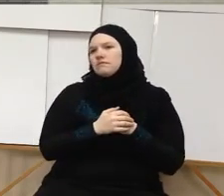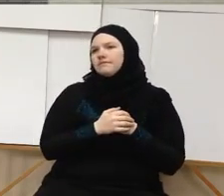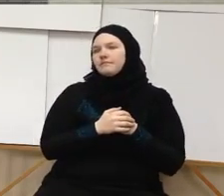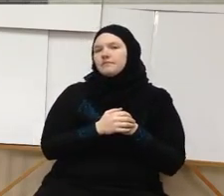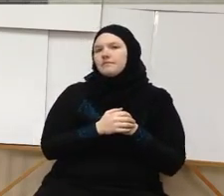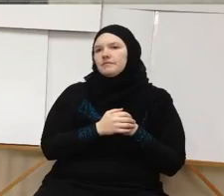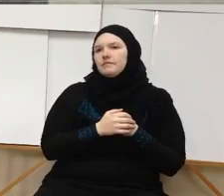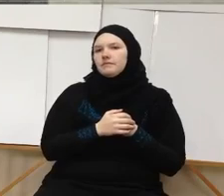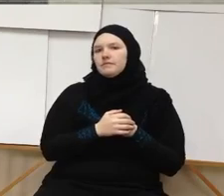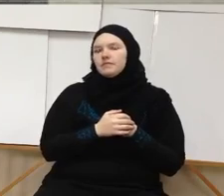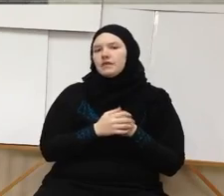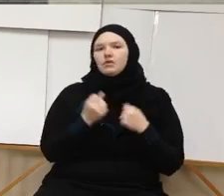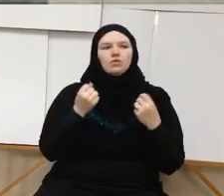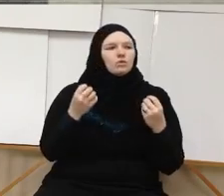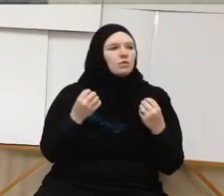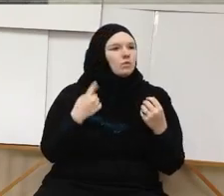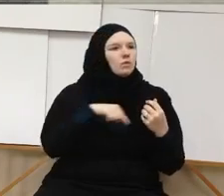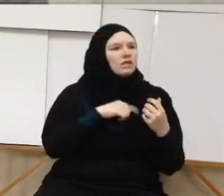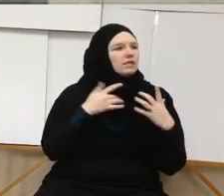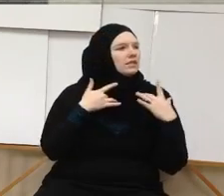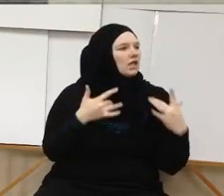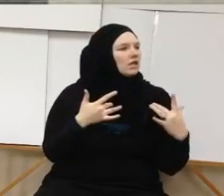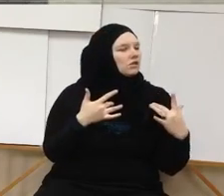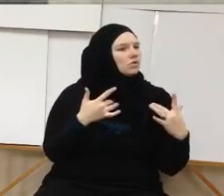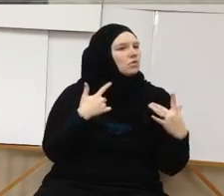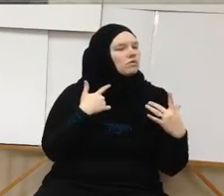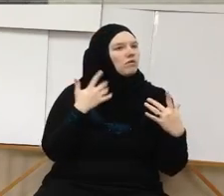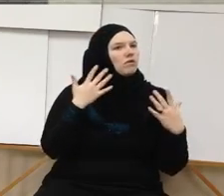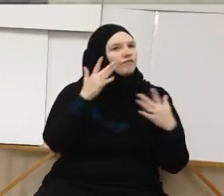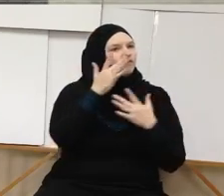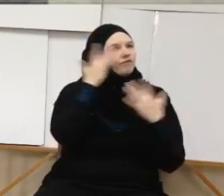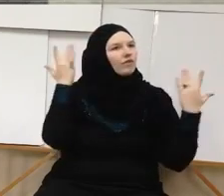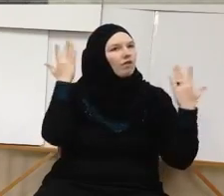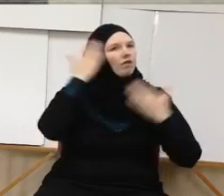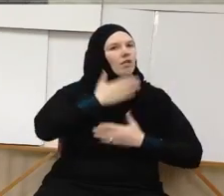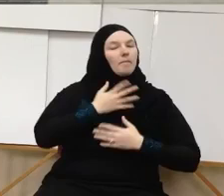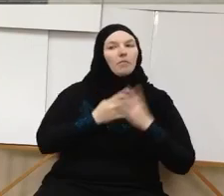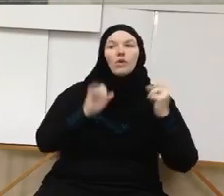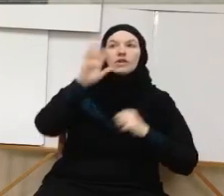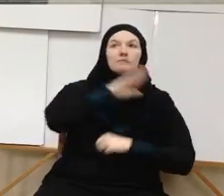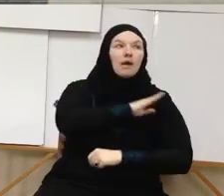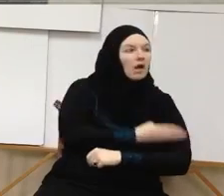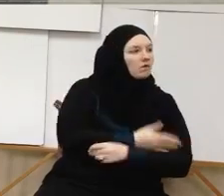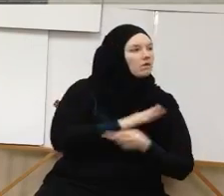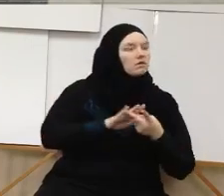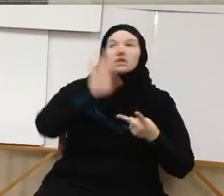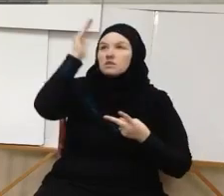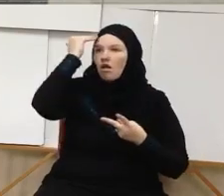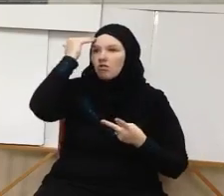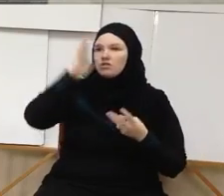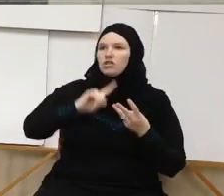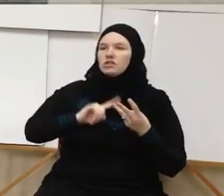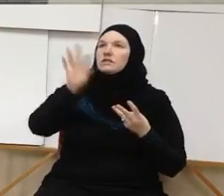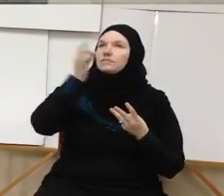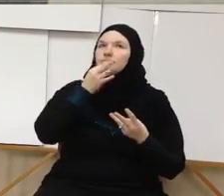قليلا. So we tend to overlook both His power, His knowledge, His